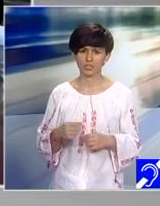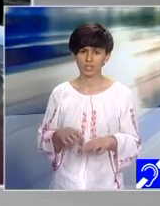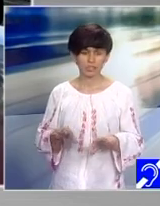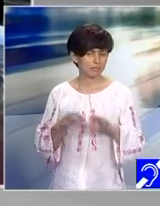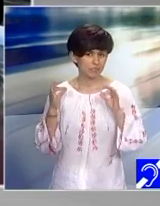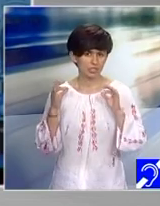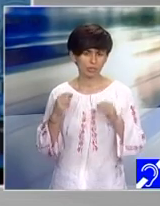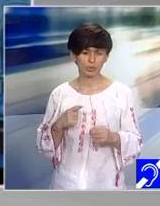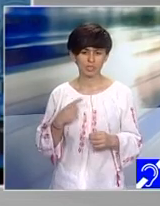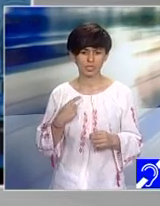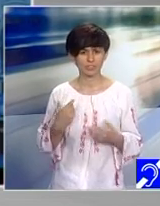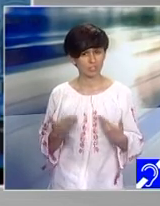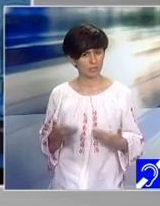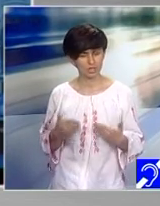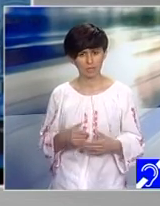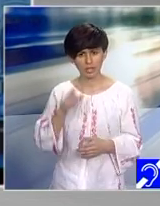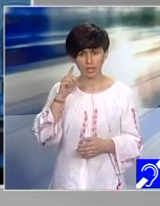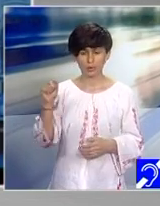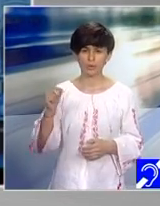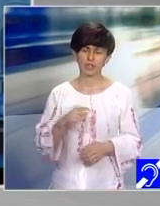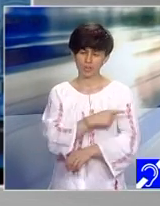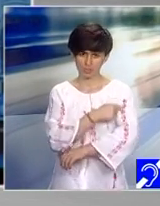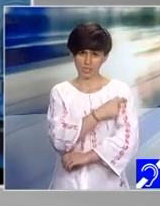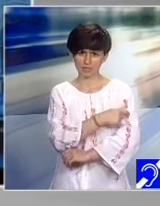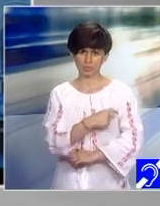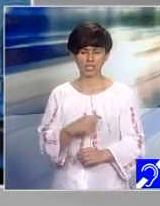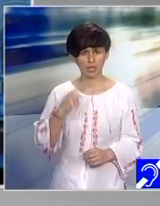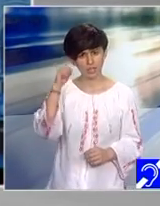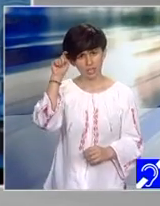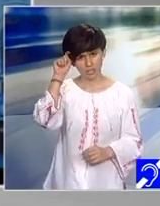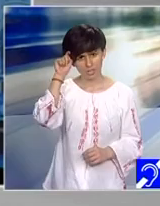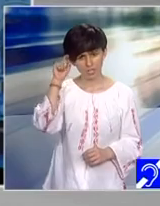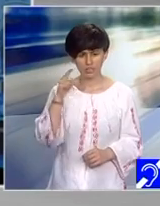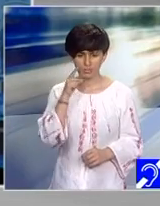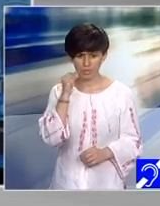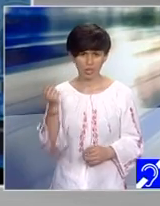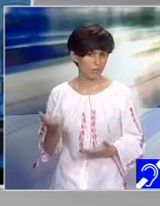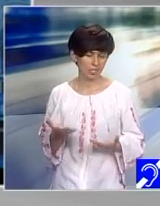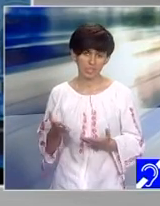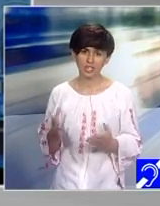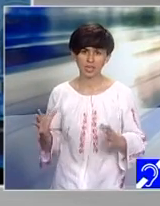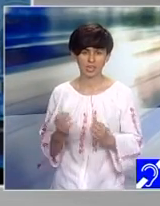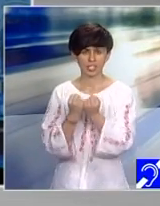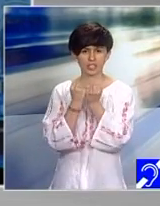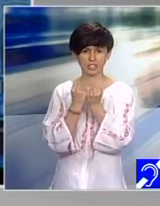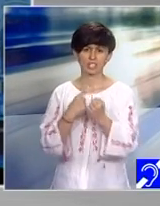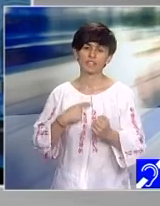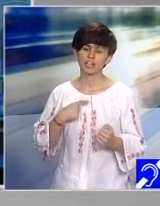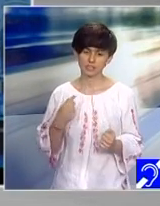Mergem în spital, presupunând că oamenii care ne salvează sunt calificați,